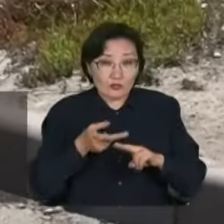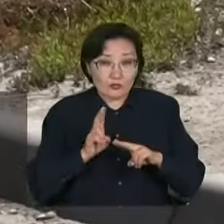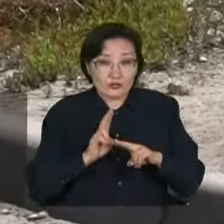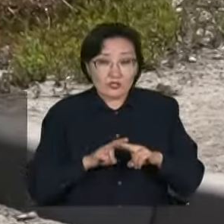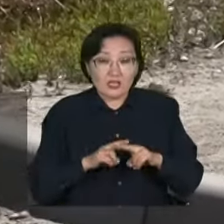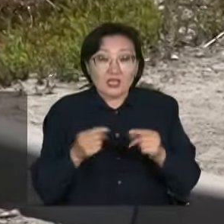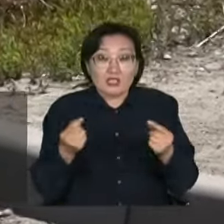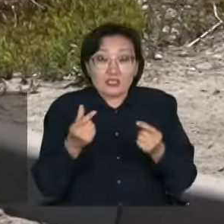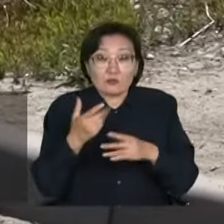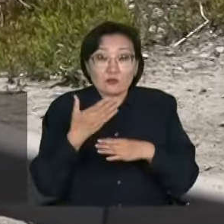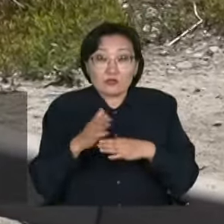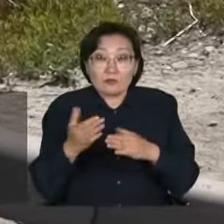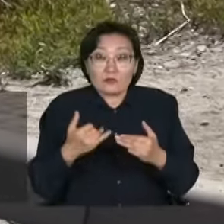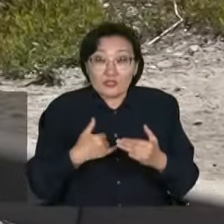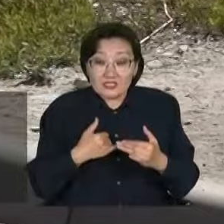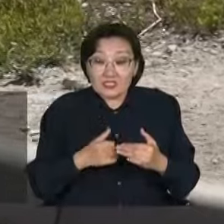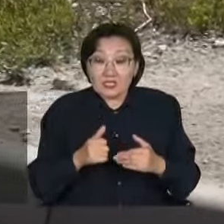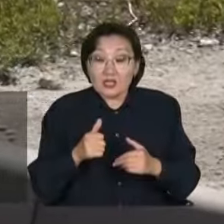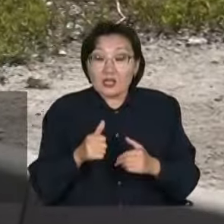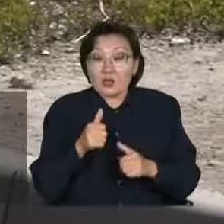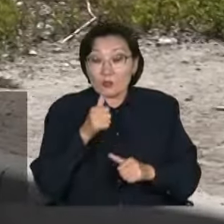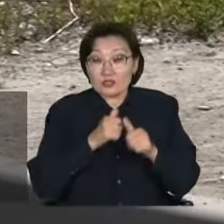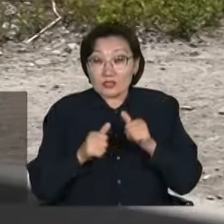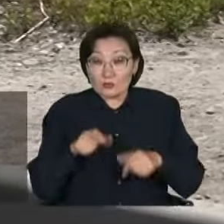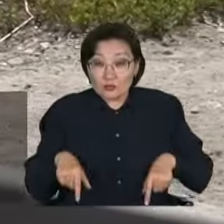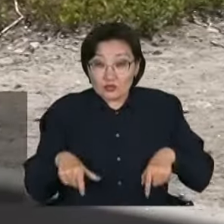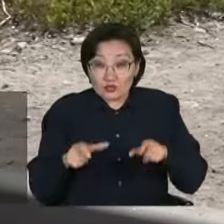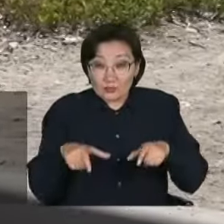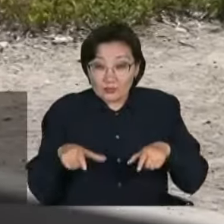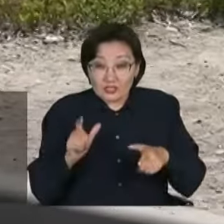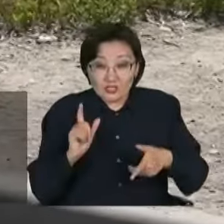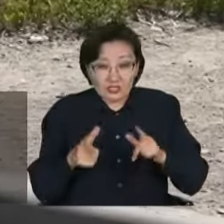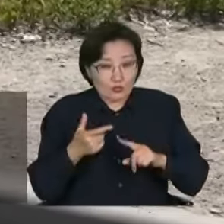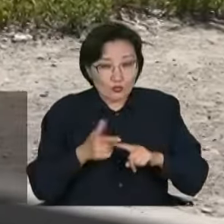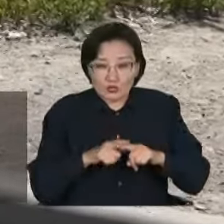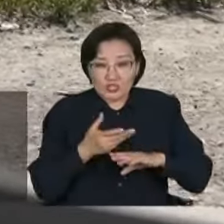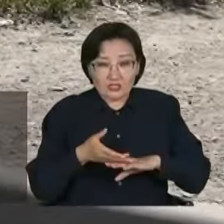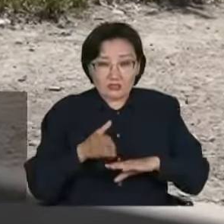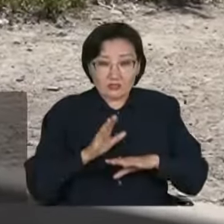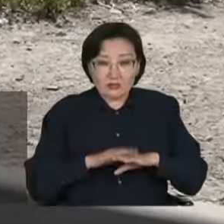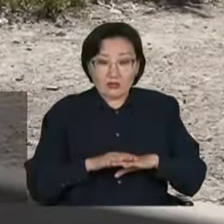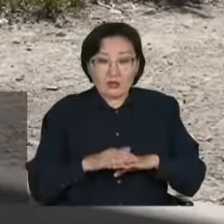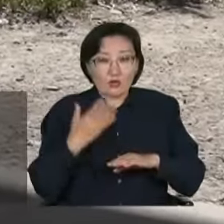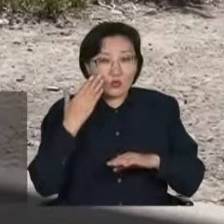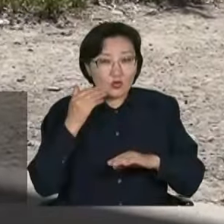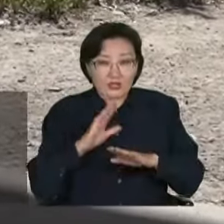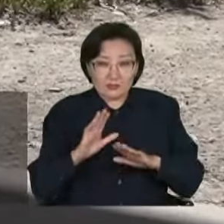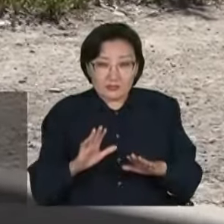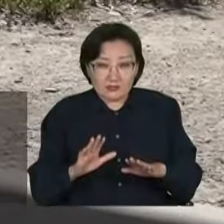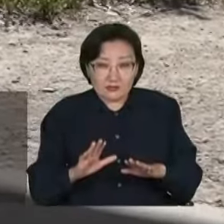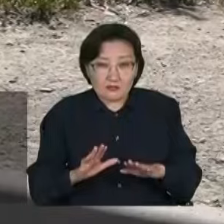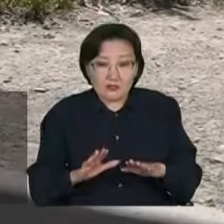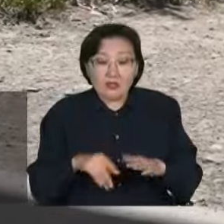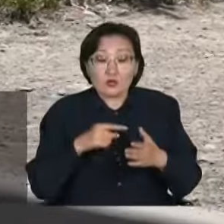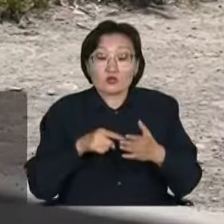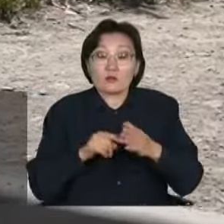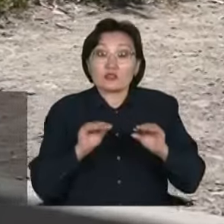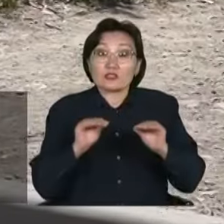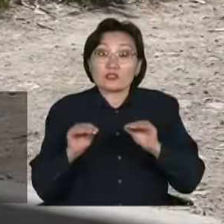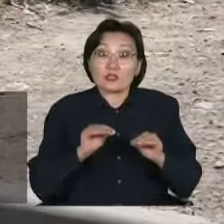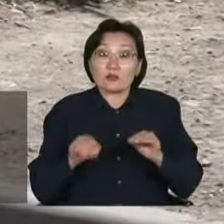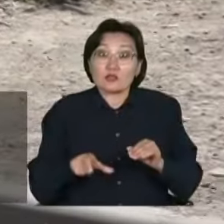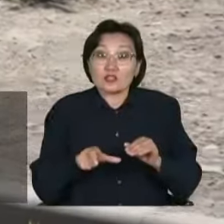сынақтардың кішкене бір бөлігімен бүгін біз де танысып жатырмыз. Арбамен жүріп тұру шыны керек өте қиын, оңай дүние емес. Қаладағы инфрақұрылым